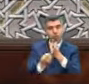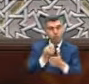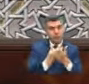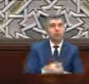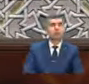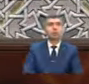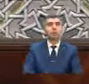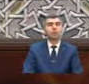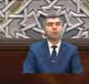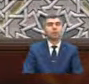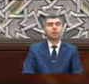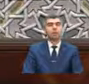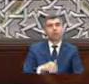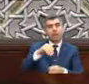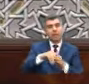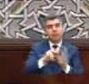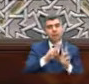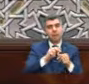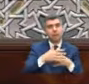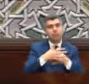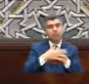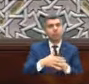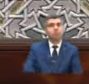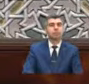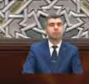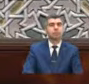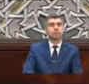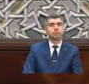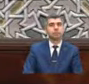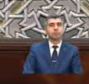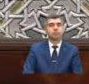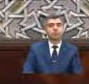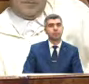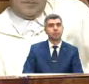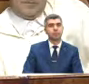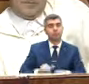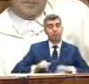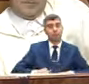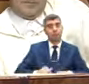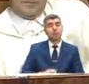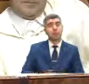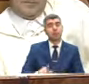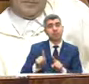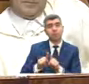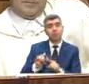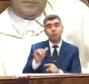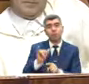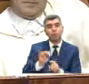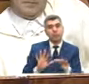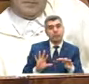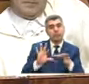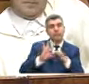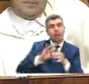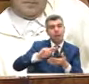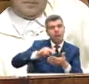من فريق التجمع الدستوري. تفضلوا السيد النائب. السيد الوزير، عن مدى تنفيذ الاتفاقيات المبرمة